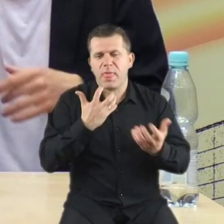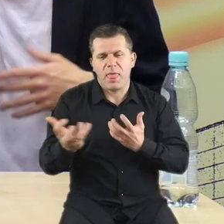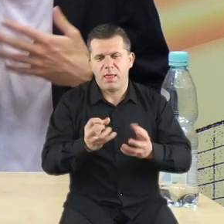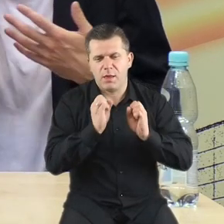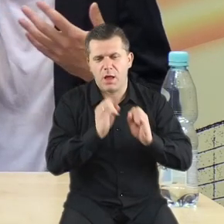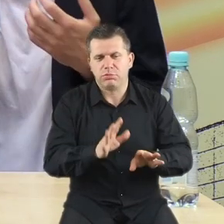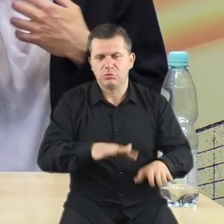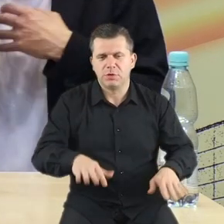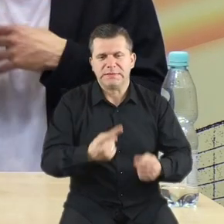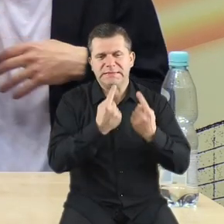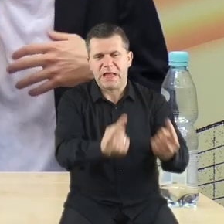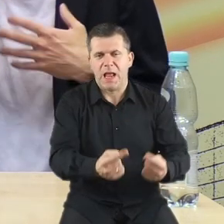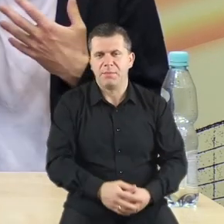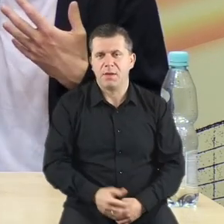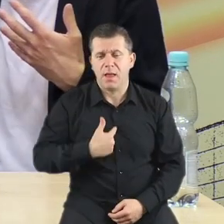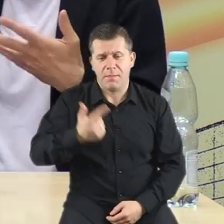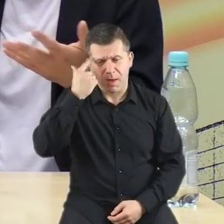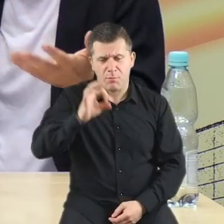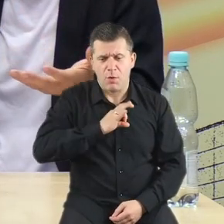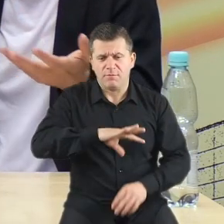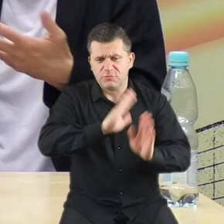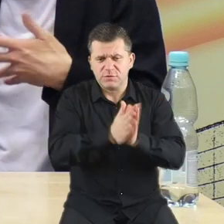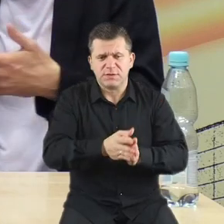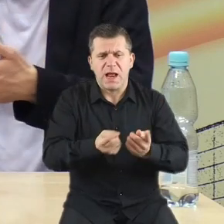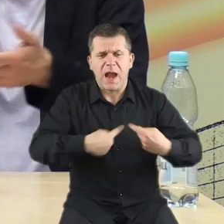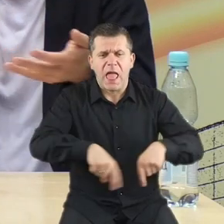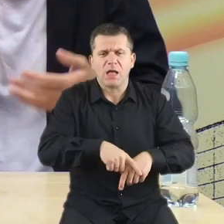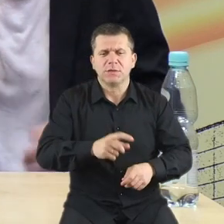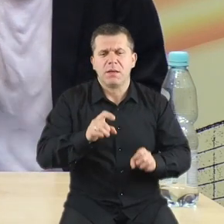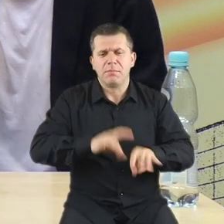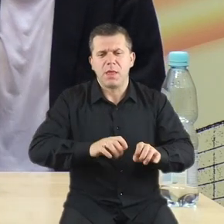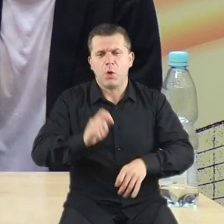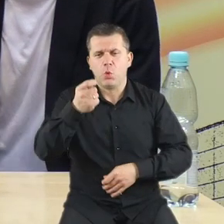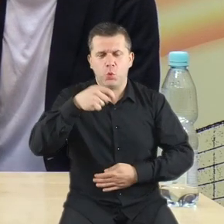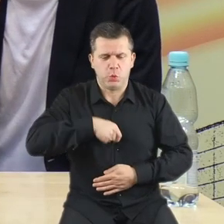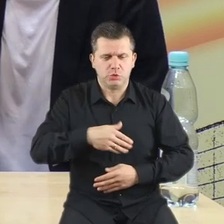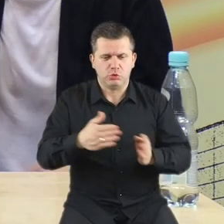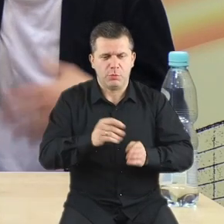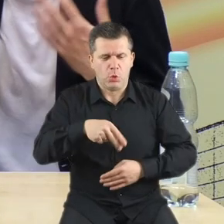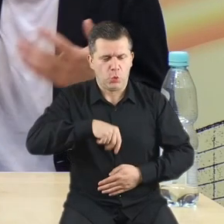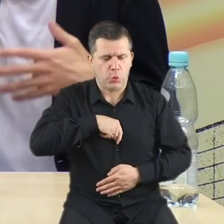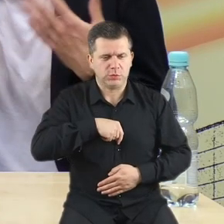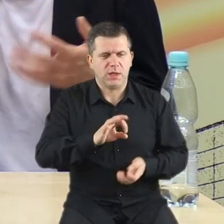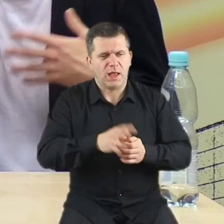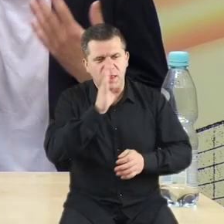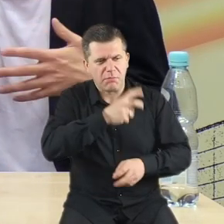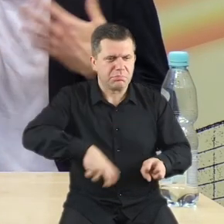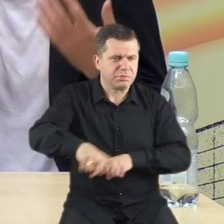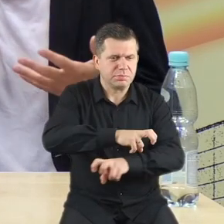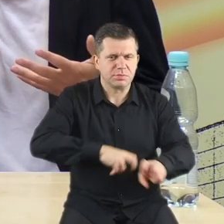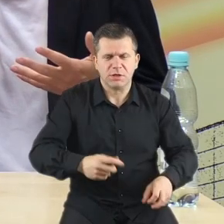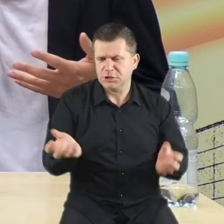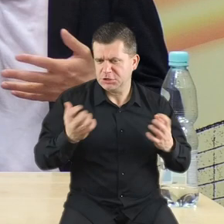same. Ja pamiętam, u mnie wszyscy w klasie biegali z kluczami na szyi do szkoły, z powrotem na podwórku. Dziś to żyłem tym życiem